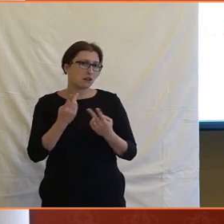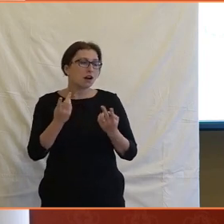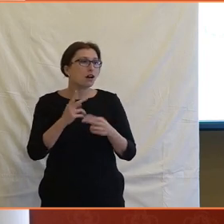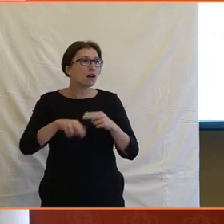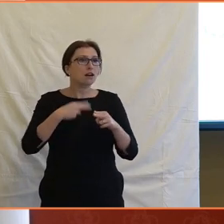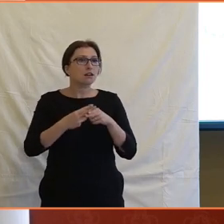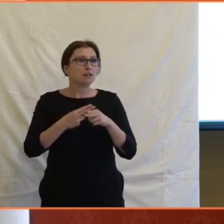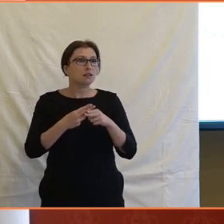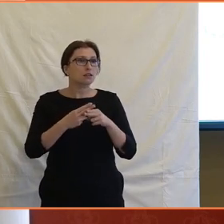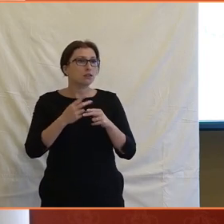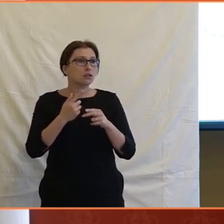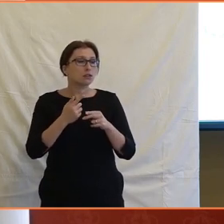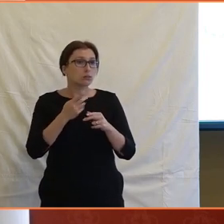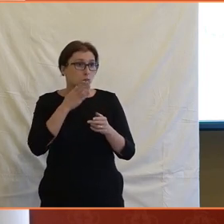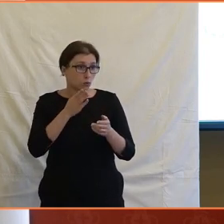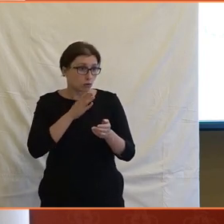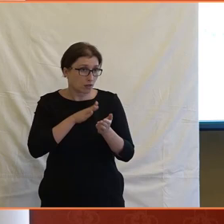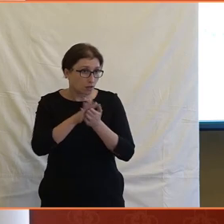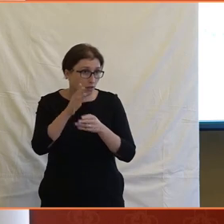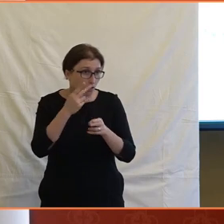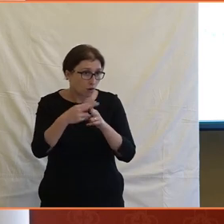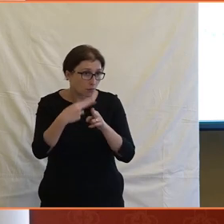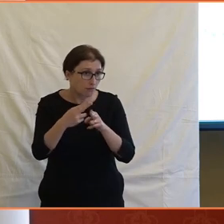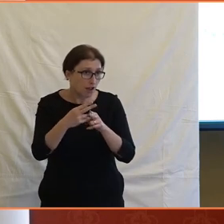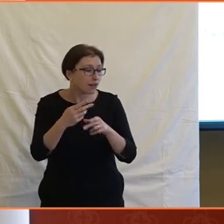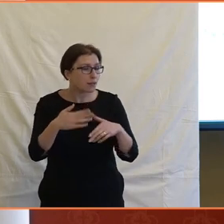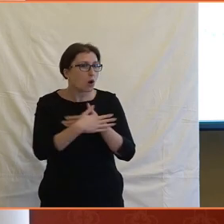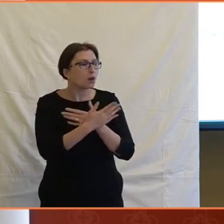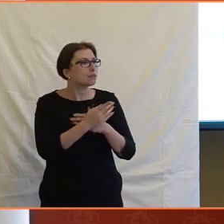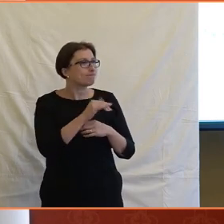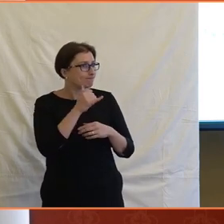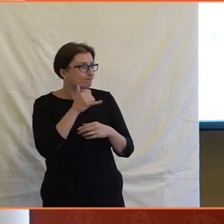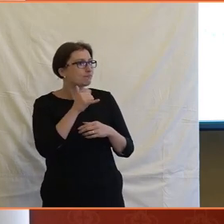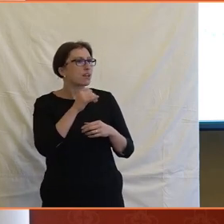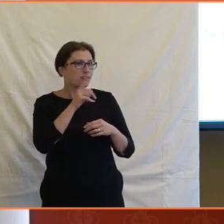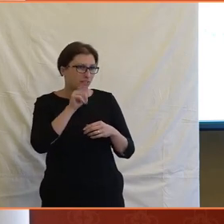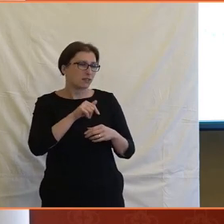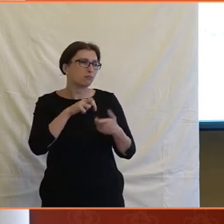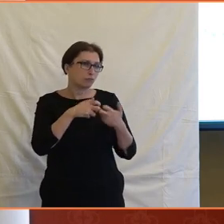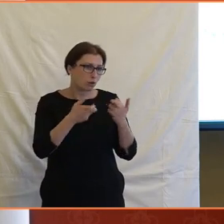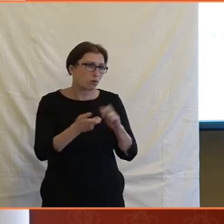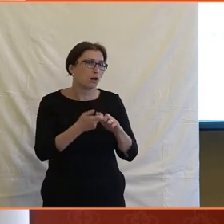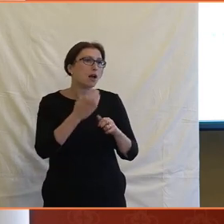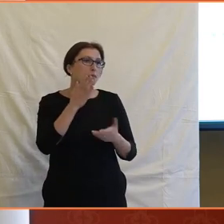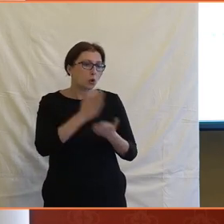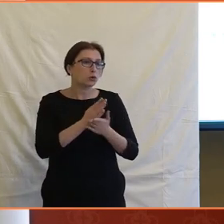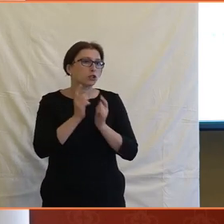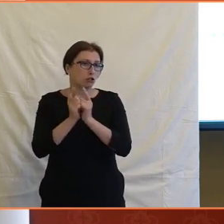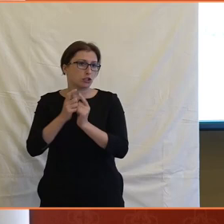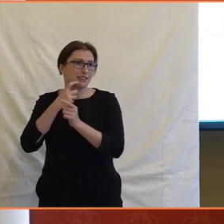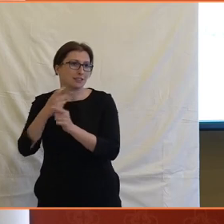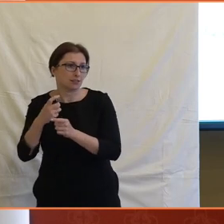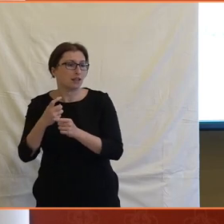je, aby jsme cítili, že to chtějí řešit. Myslím si, že krásně tohle je vidět u klimatické krize,